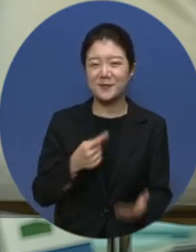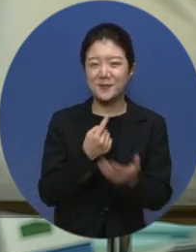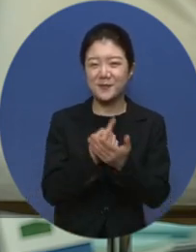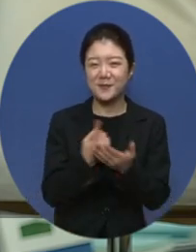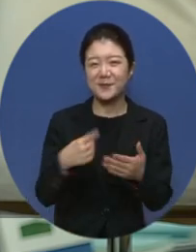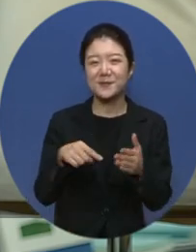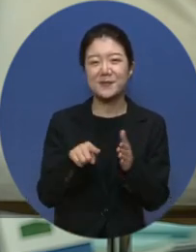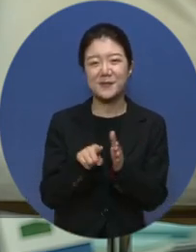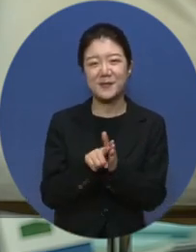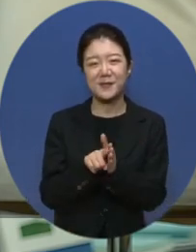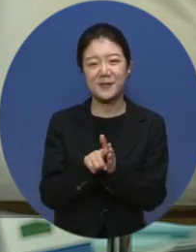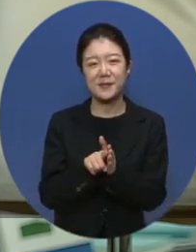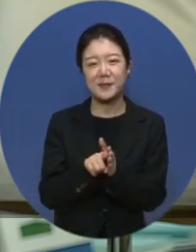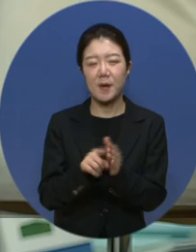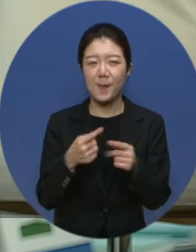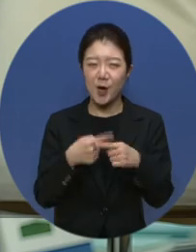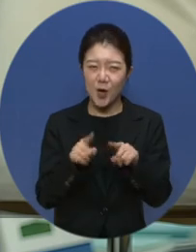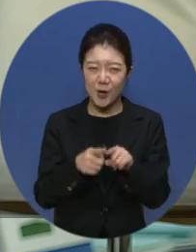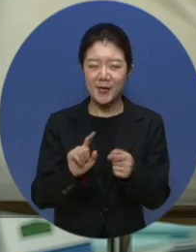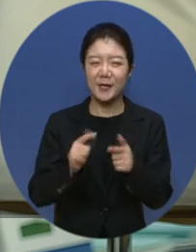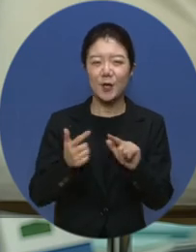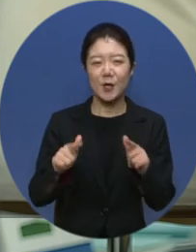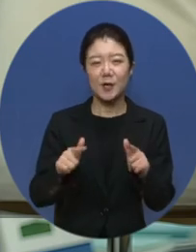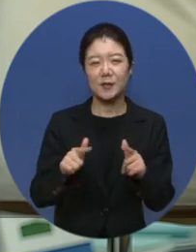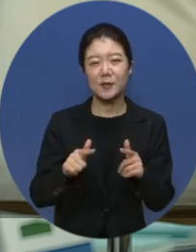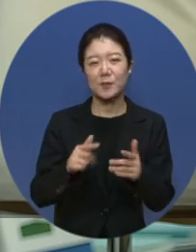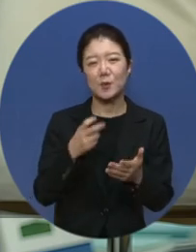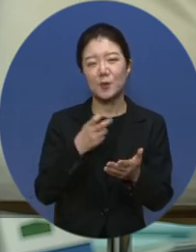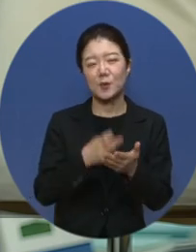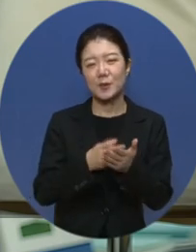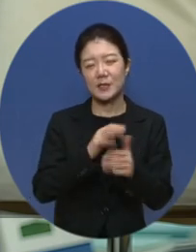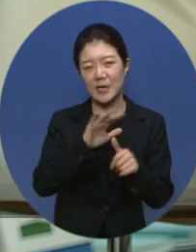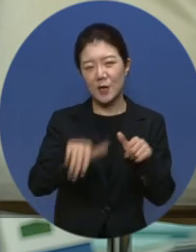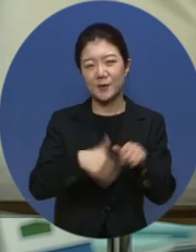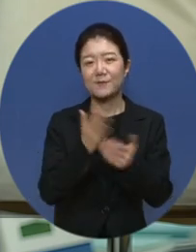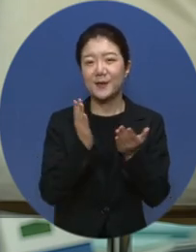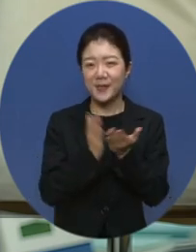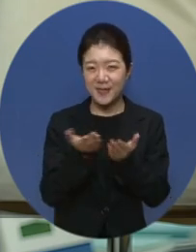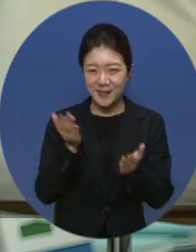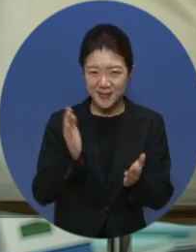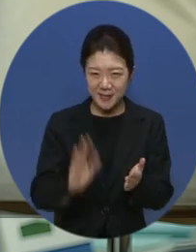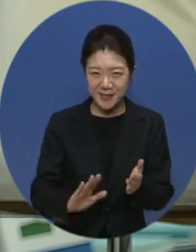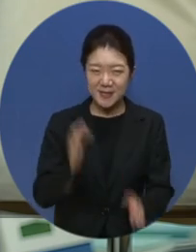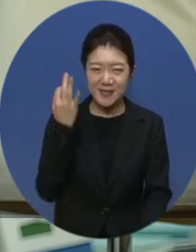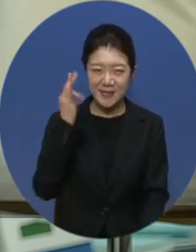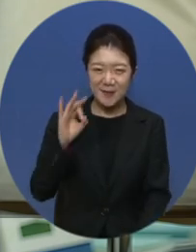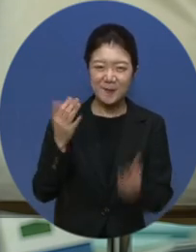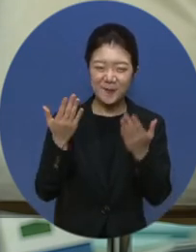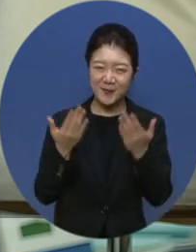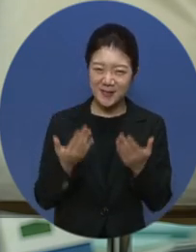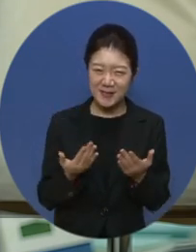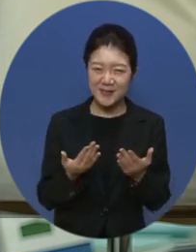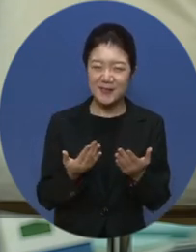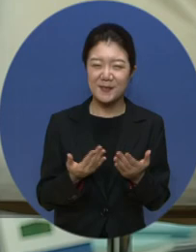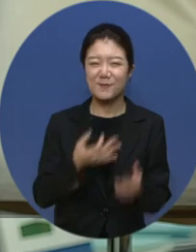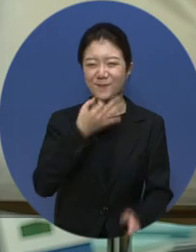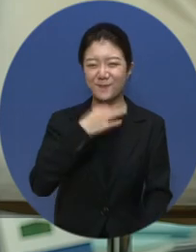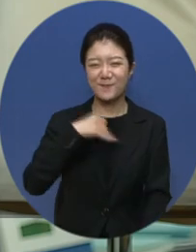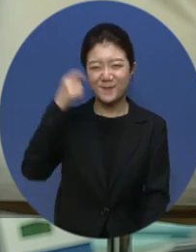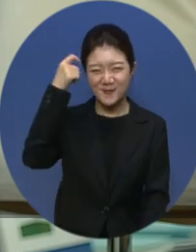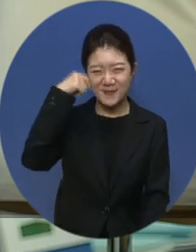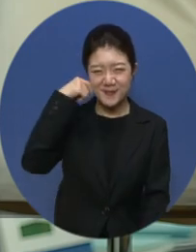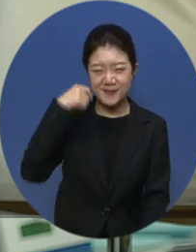들어가기 위해서는 평가나 여러 가지 그런 규격 사항이 맞아야 되는데 그거에 대해서 인정을 받았다는 것으로 보람을